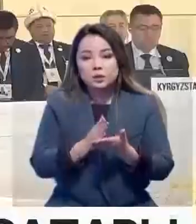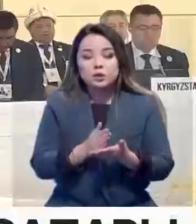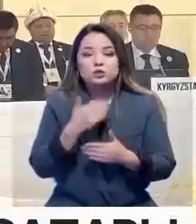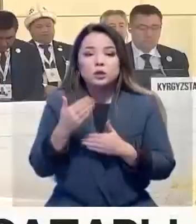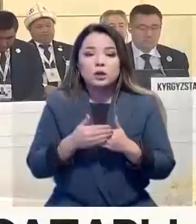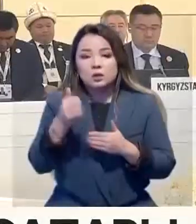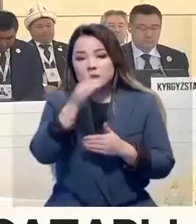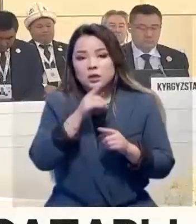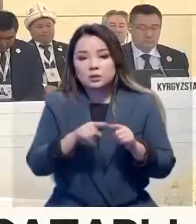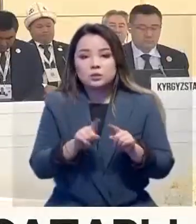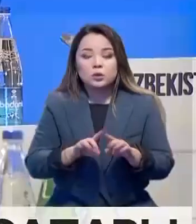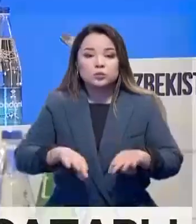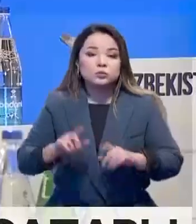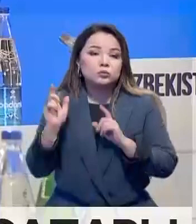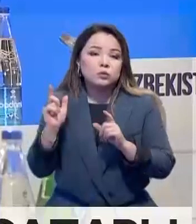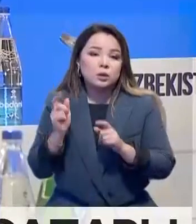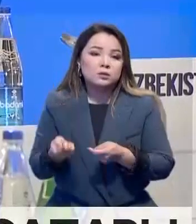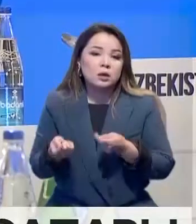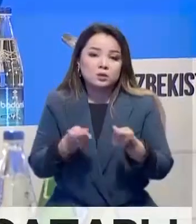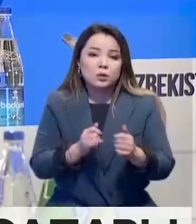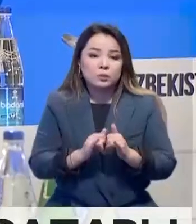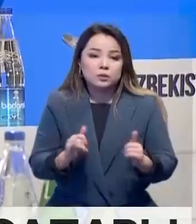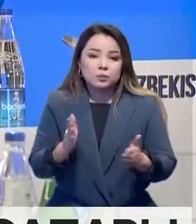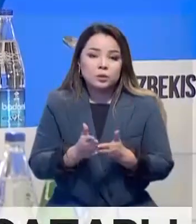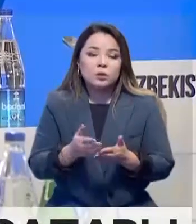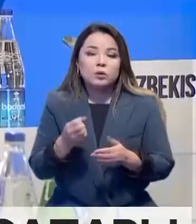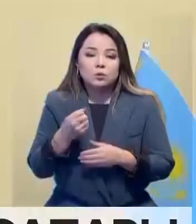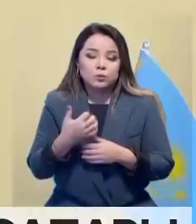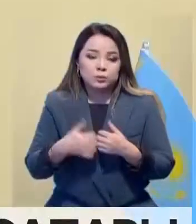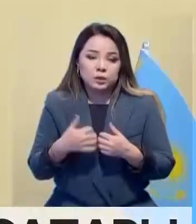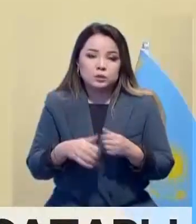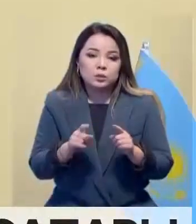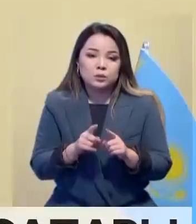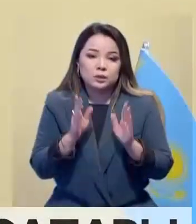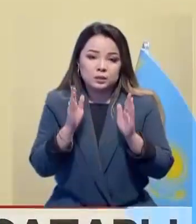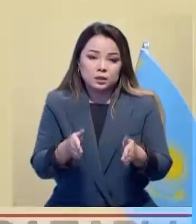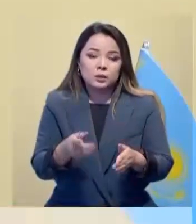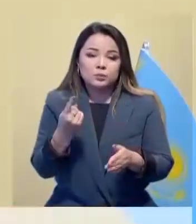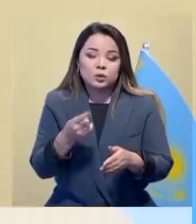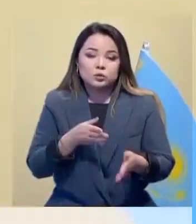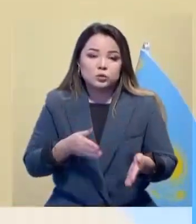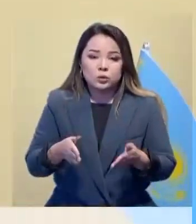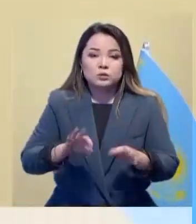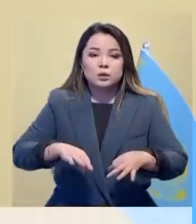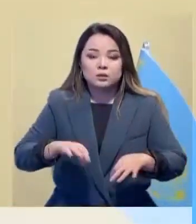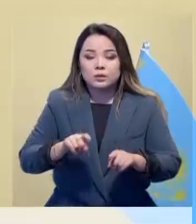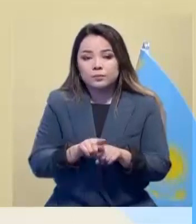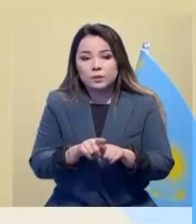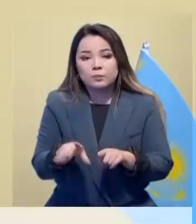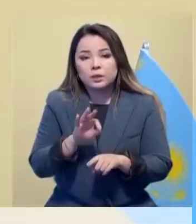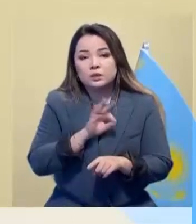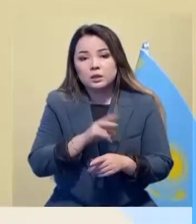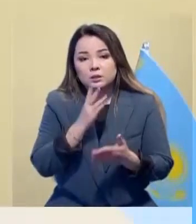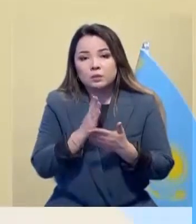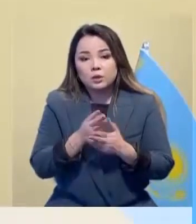Жақын жылдары бұл бағыттағы жүк тасымалы едәуір ұлғаяды. Орта дәлізді бір жол бір белдеу және трансеуропалық көлік желісімен қосу бәріміз үшін